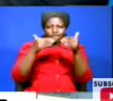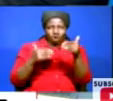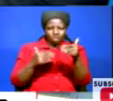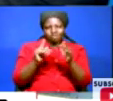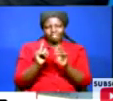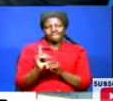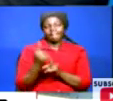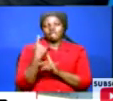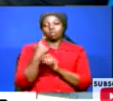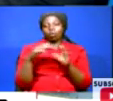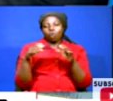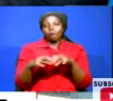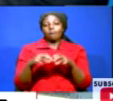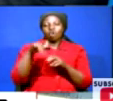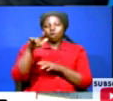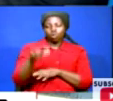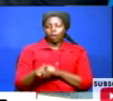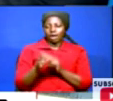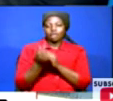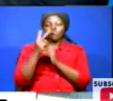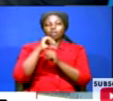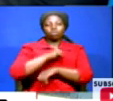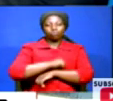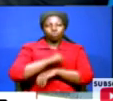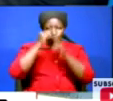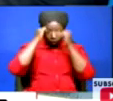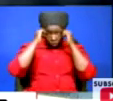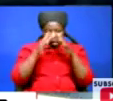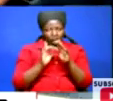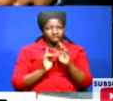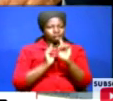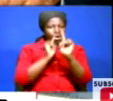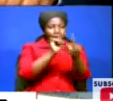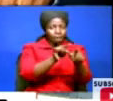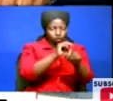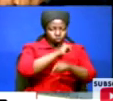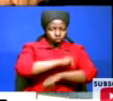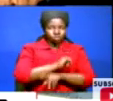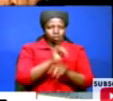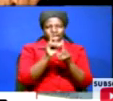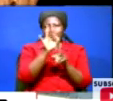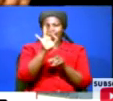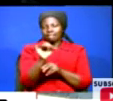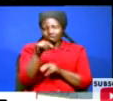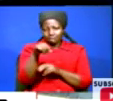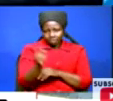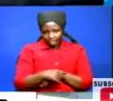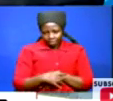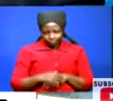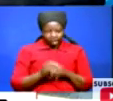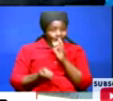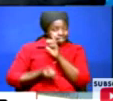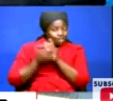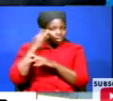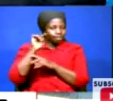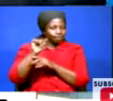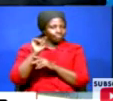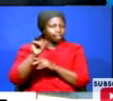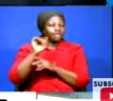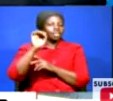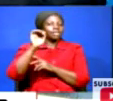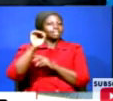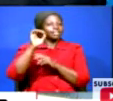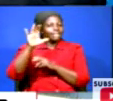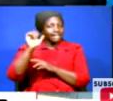junior secondary kuripoti shuleni tarehe 30 mwezi huu. Akizindua shughuli hiyo, waziri wa elimu Ezekiel Machogu alisema shughuli hiyo